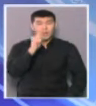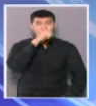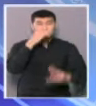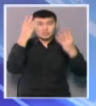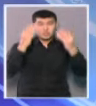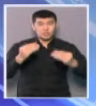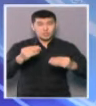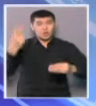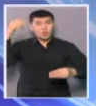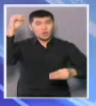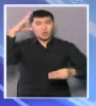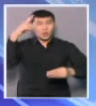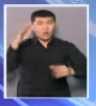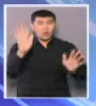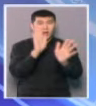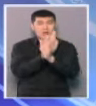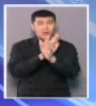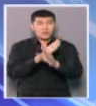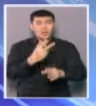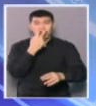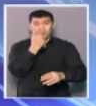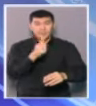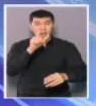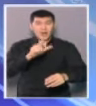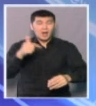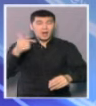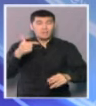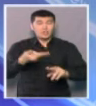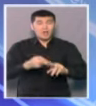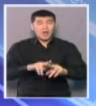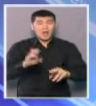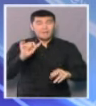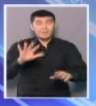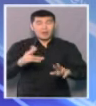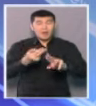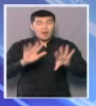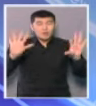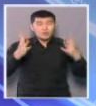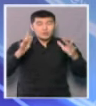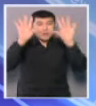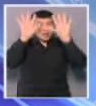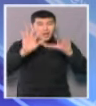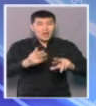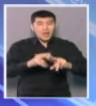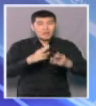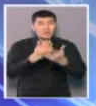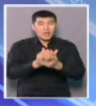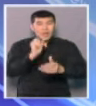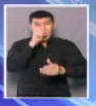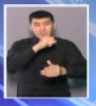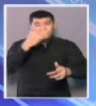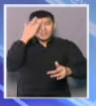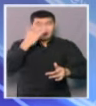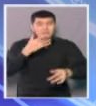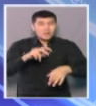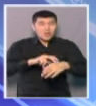Стогнуде жадраган жаймашуа каварайна абден юрен калган атыраулықтарға ақпан айы мінезін көрсетуде. Дұрысақ, қыстың жаз болғанынан